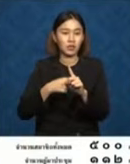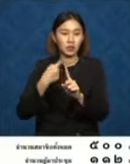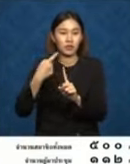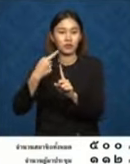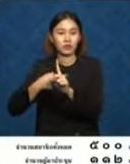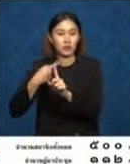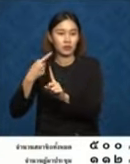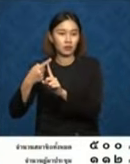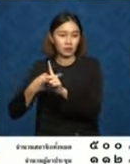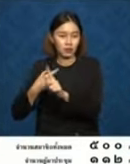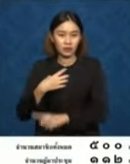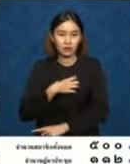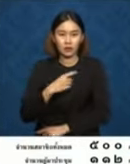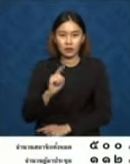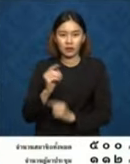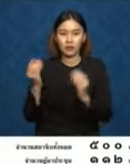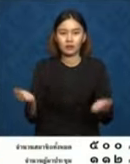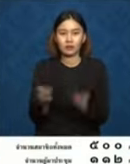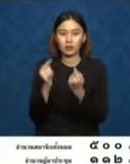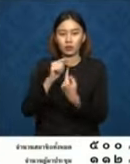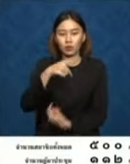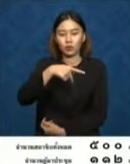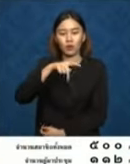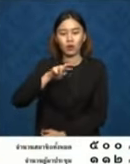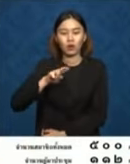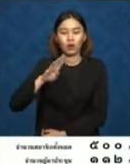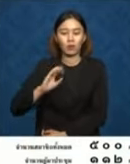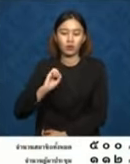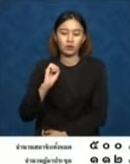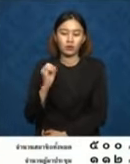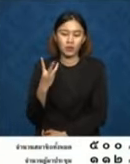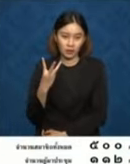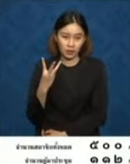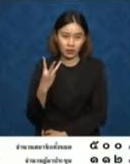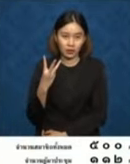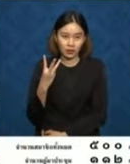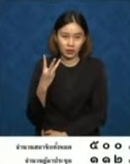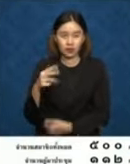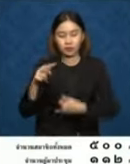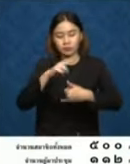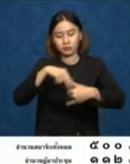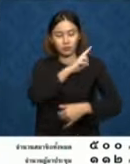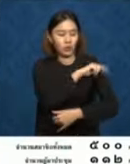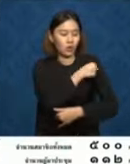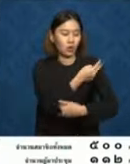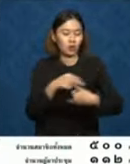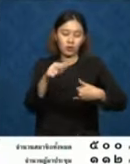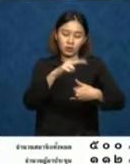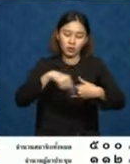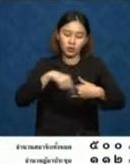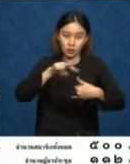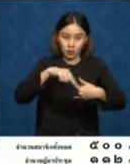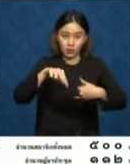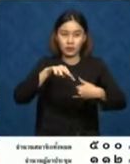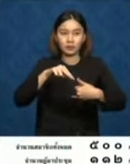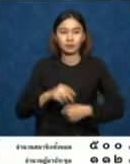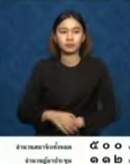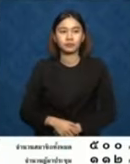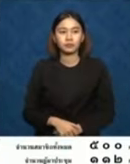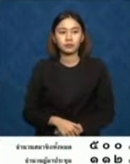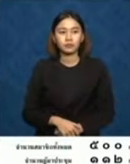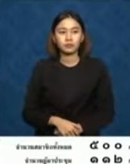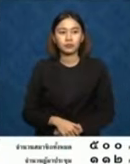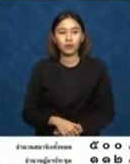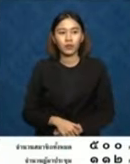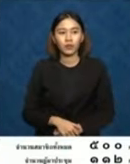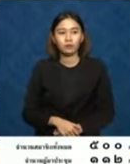ากจะให้สนับสนุนร่างพระราชบัญญัติสวัสดิการการรักษาพยาบาลลูกจ้างและผู้รับบำเหน็จรายเดือน